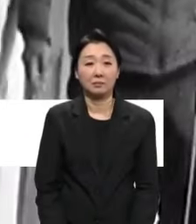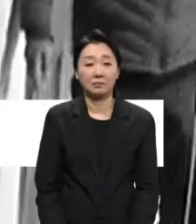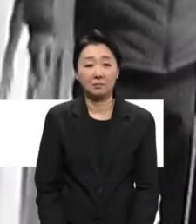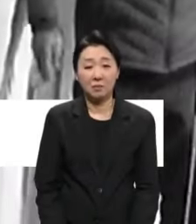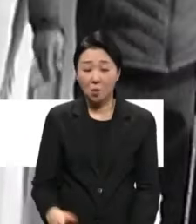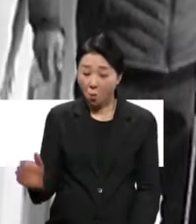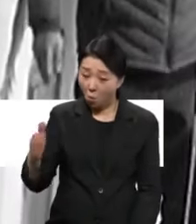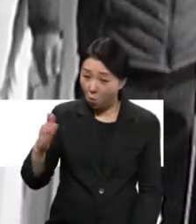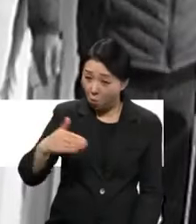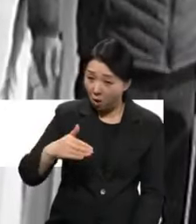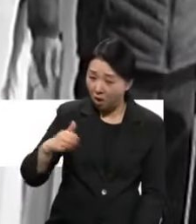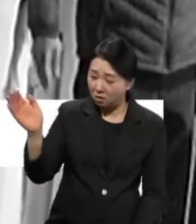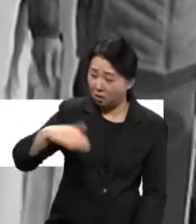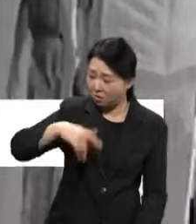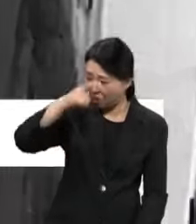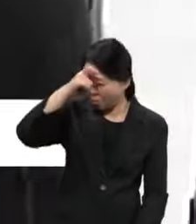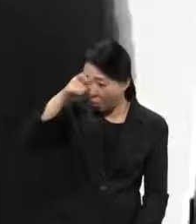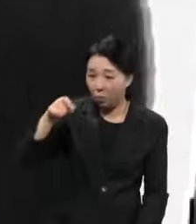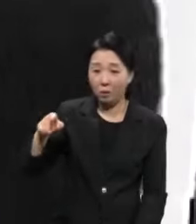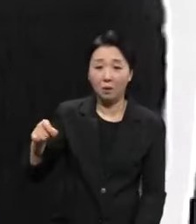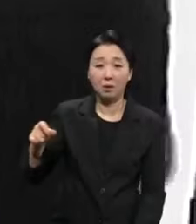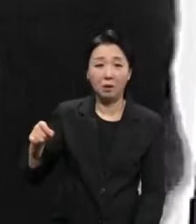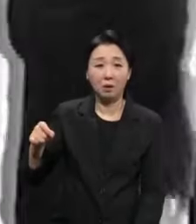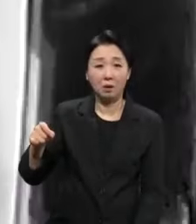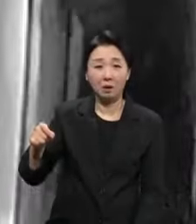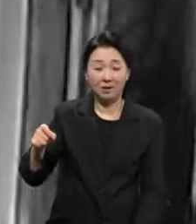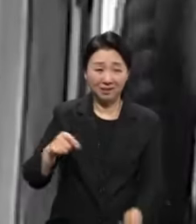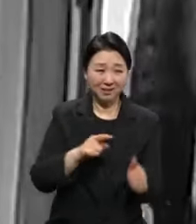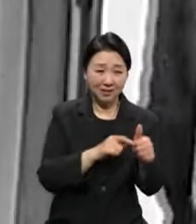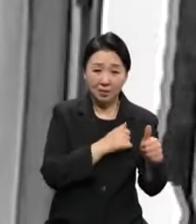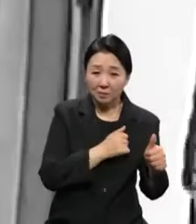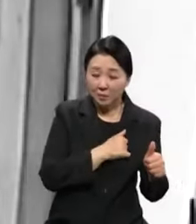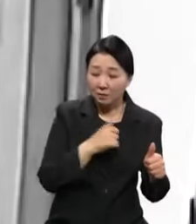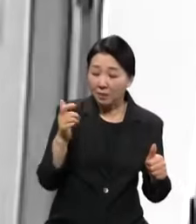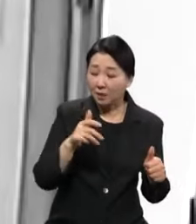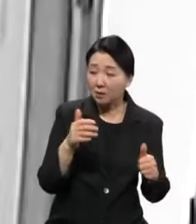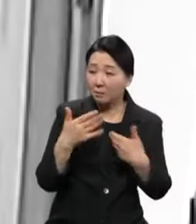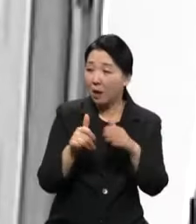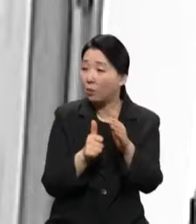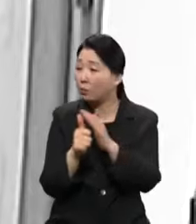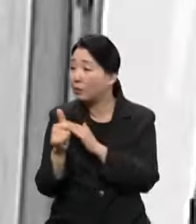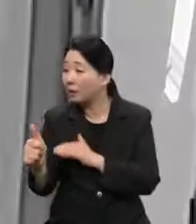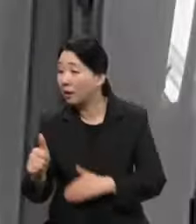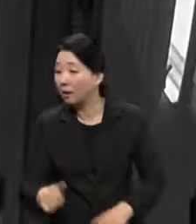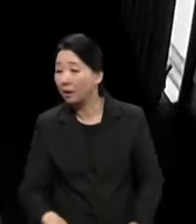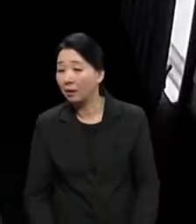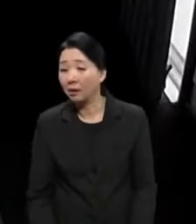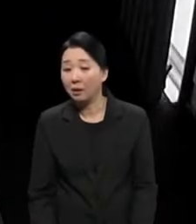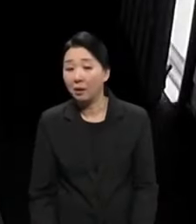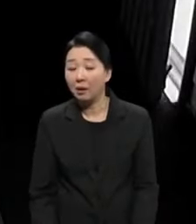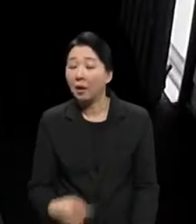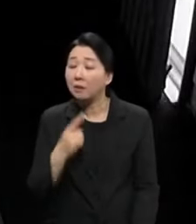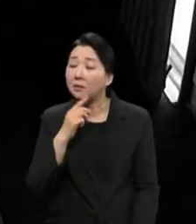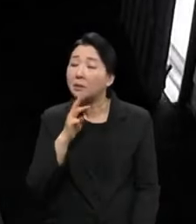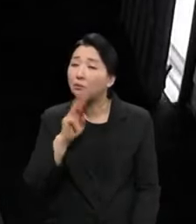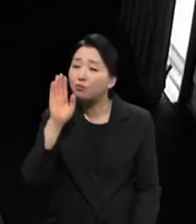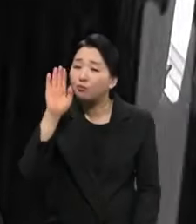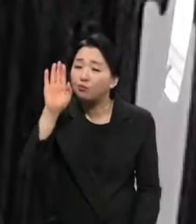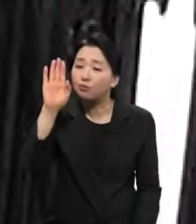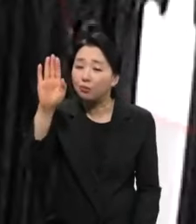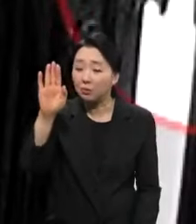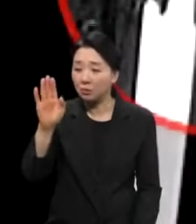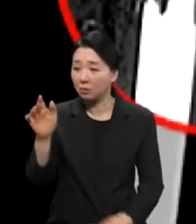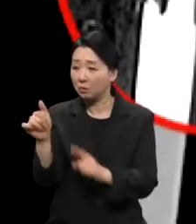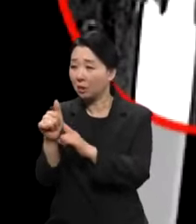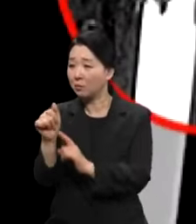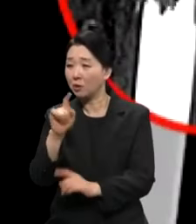나오라는 손짓에도 나오지 않는 남성. 답답한 민 씨가 다시 방으로 들어갑니다. 2, 3분이 지났을까 남성의